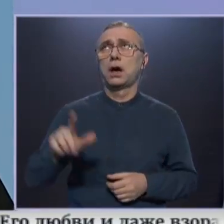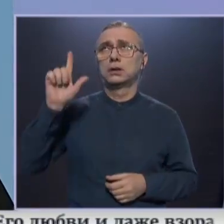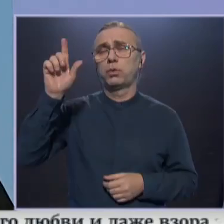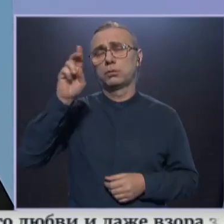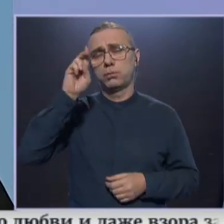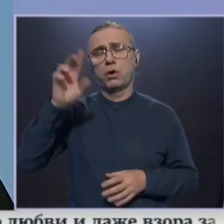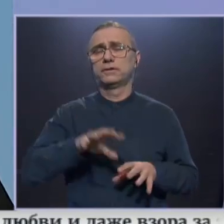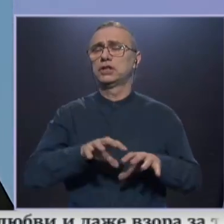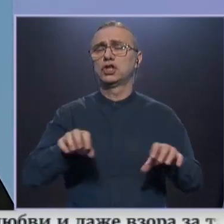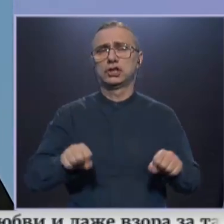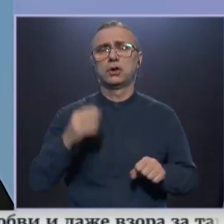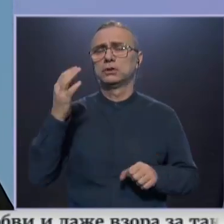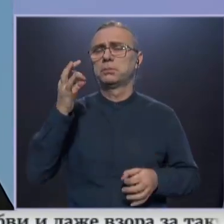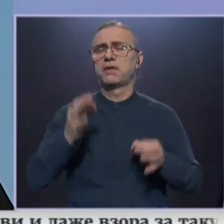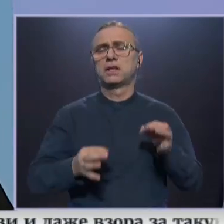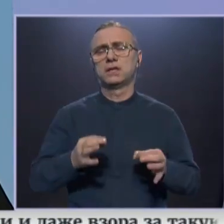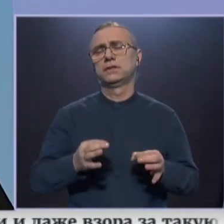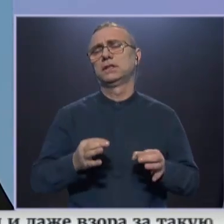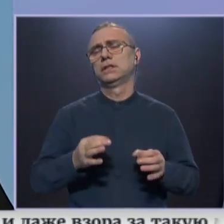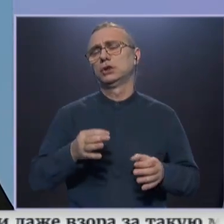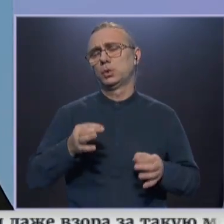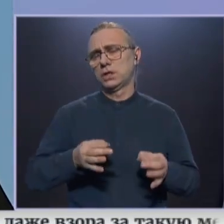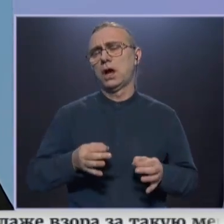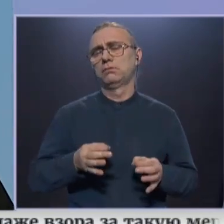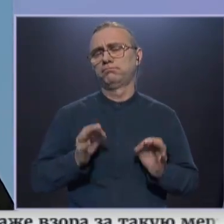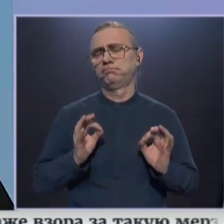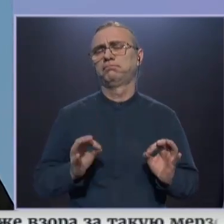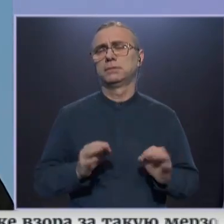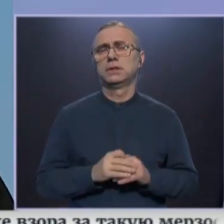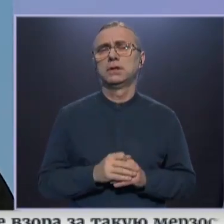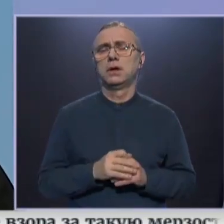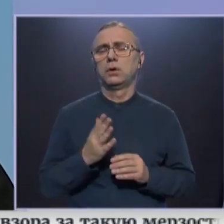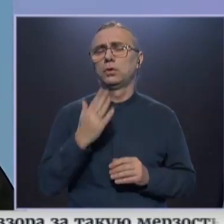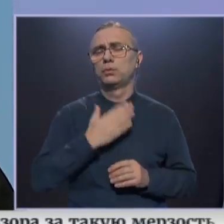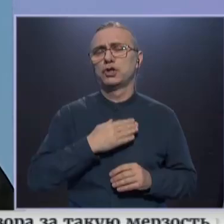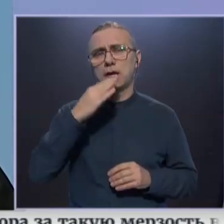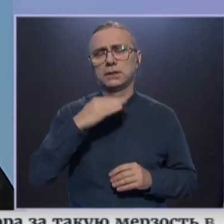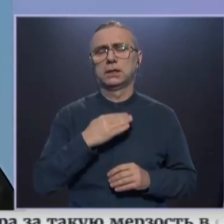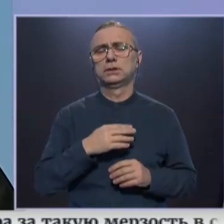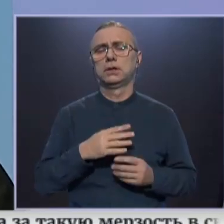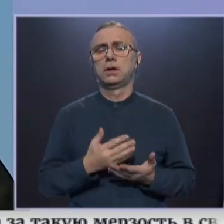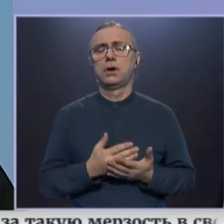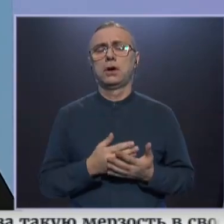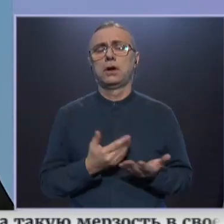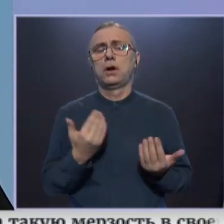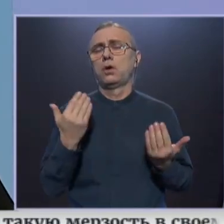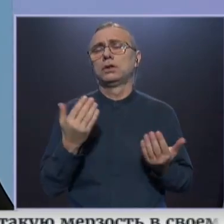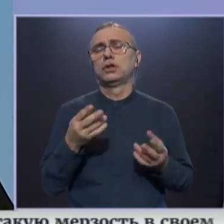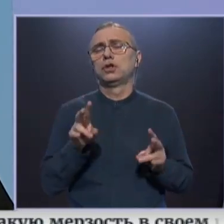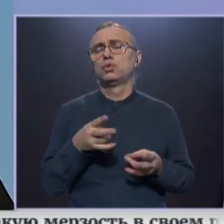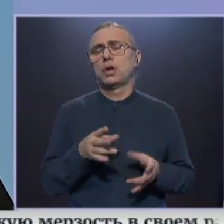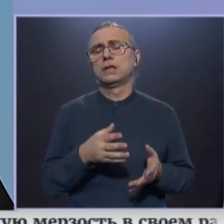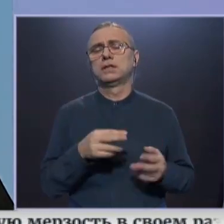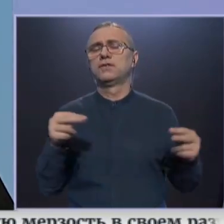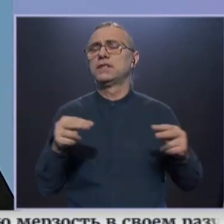нас абсолютно справедливый судья, еще любящий Отец, то Он не только в свидетельстве священника не нуждается